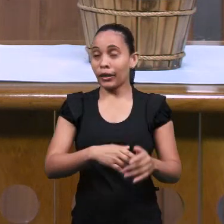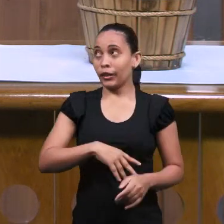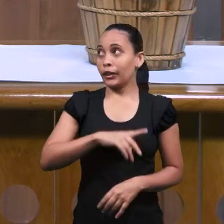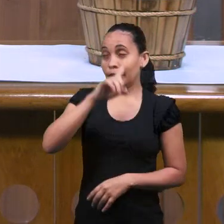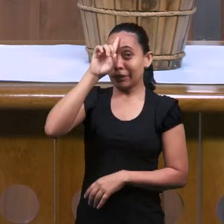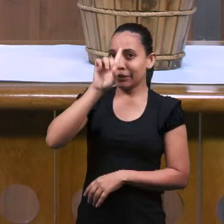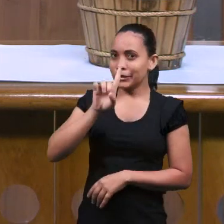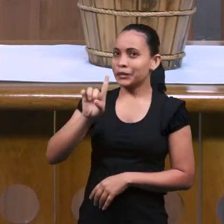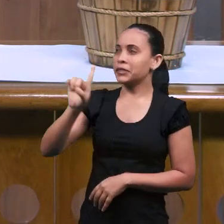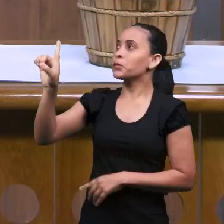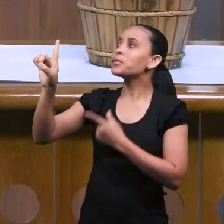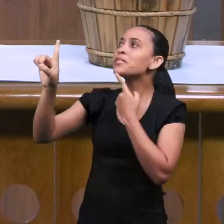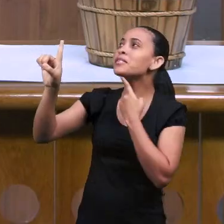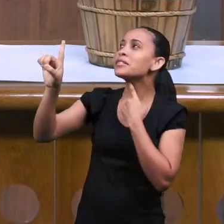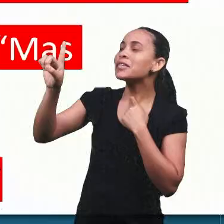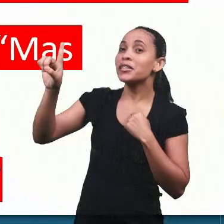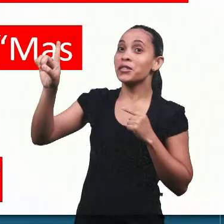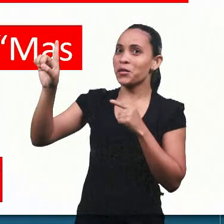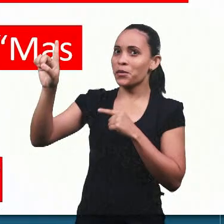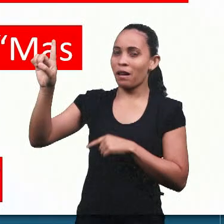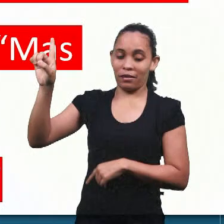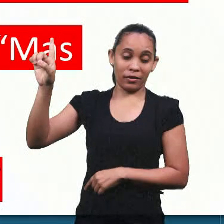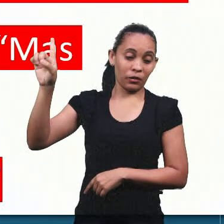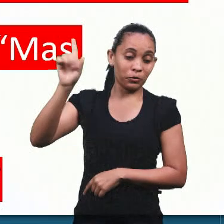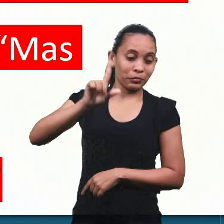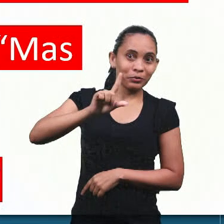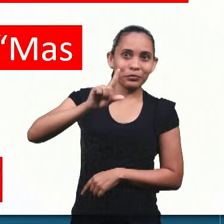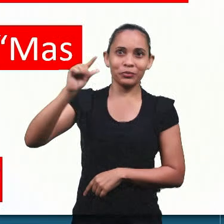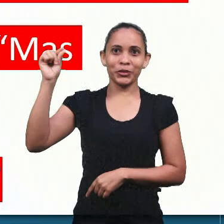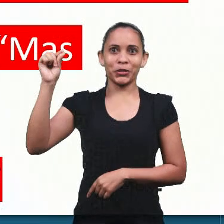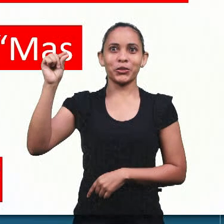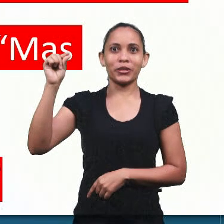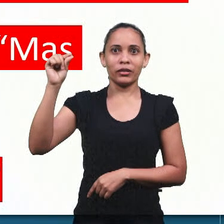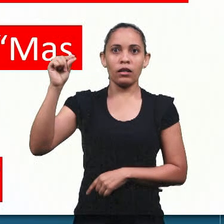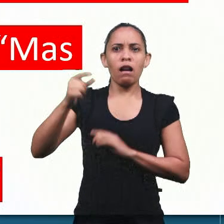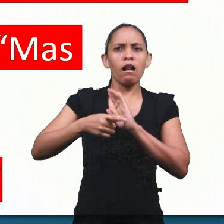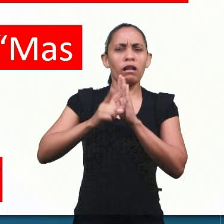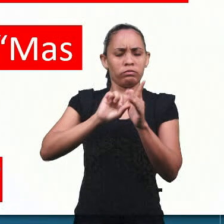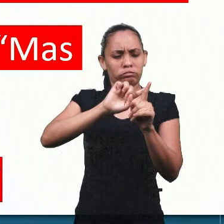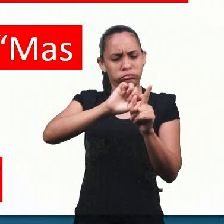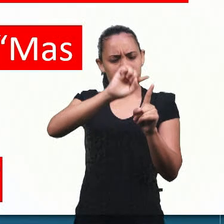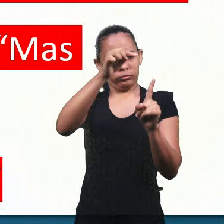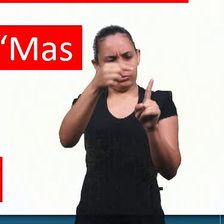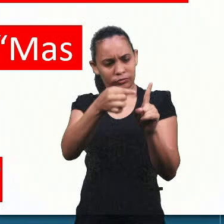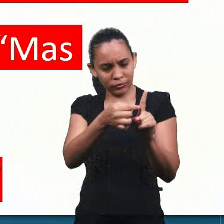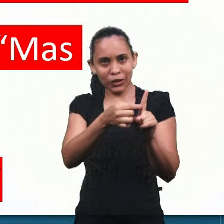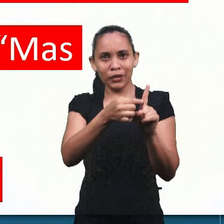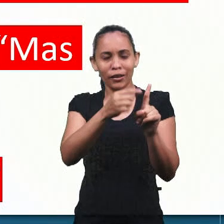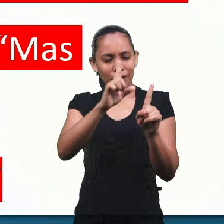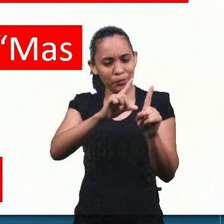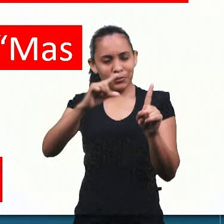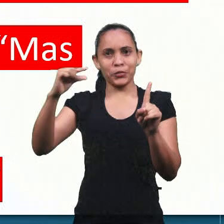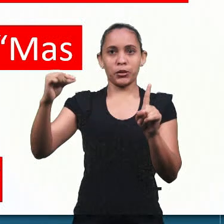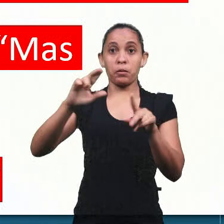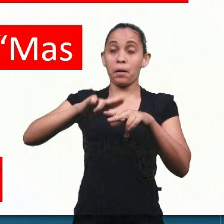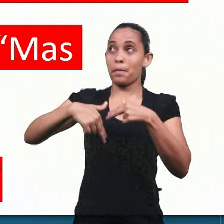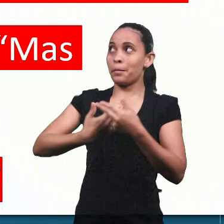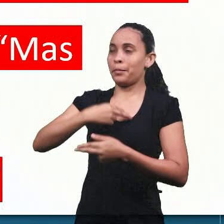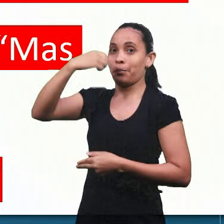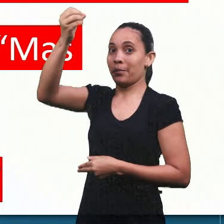quand il a plu à Dieu, qui depuis le ventre maternel m'a choisi par sa grâce, là le texte